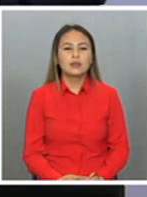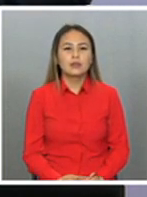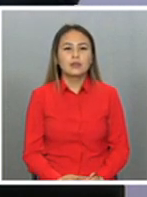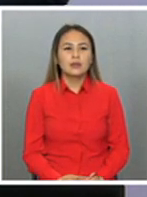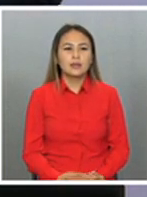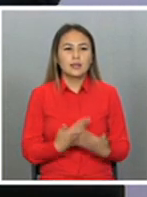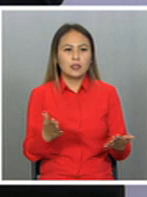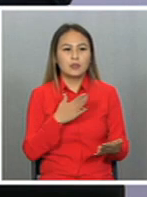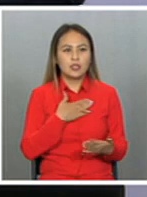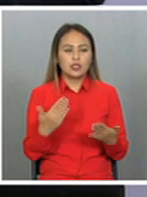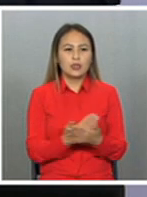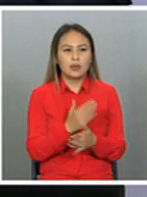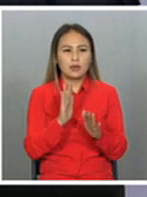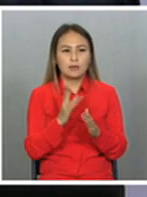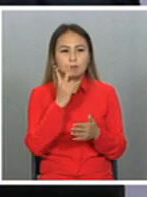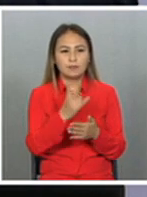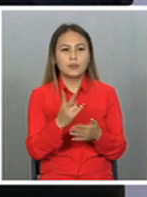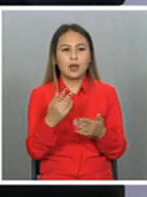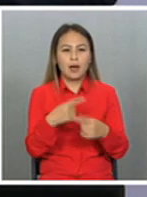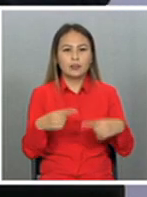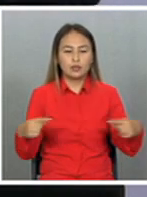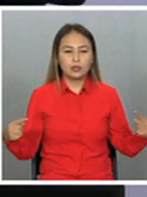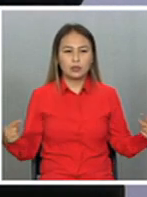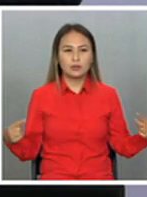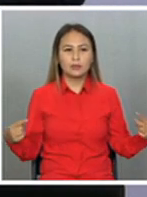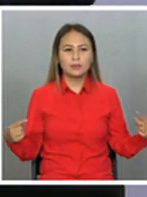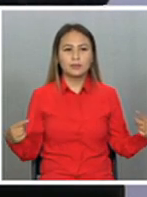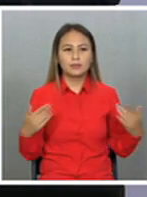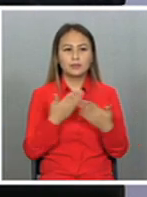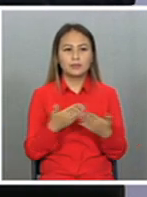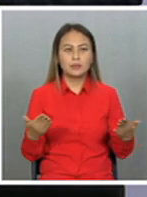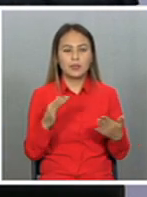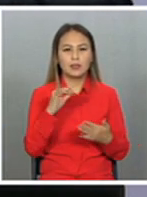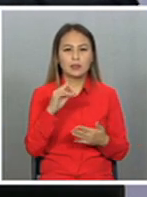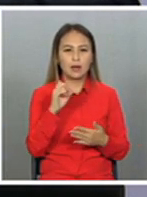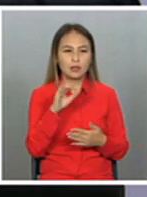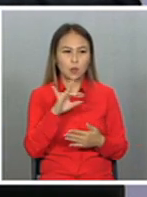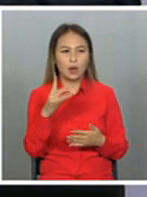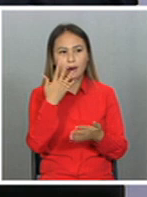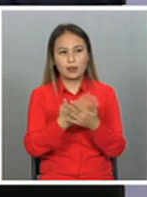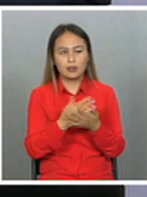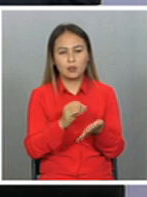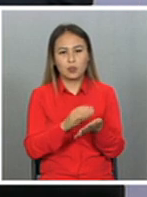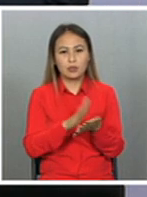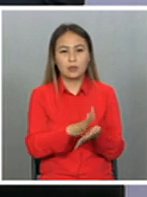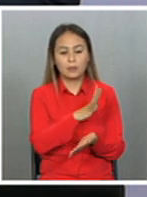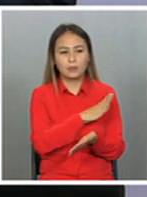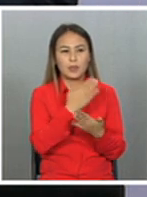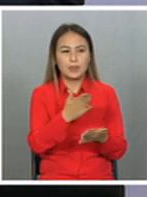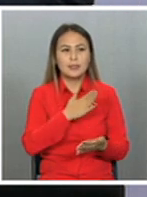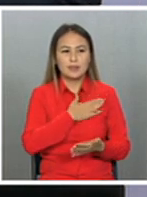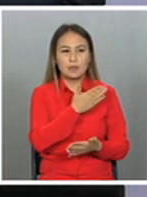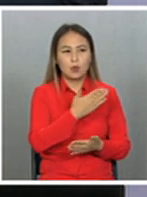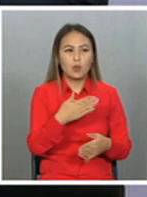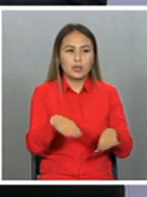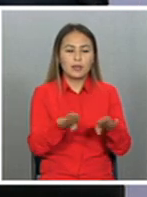Енді біз жаңа ғана сіздермен әр түрлі осы индикаторларды қарастырып өттік. Енді біз сіздермен